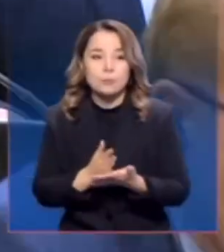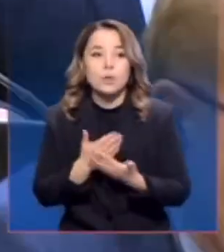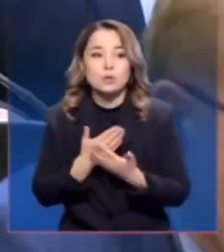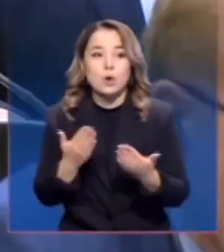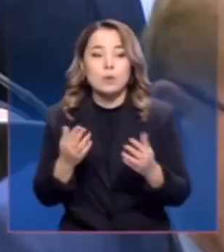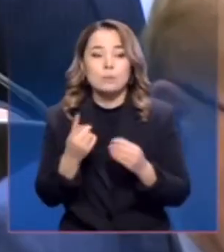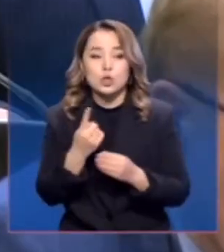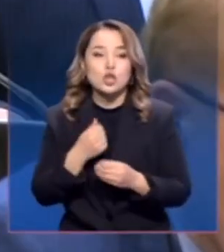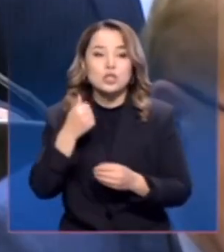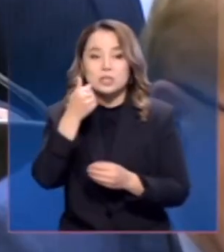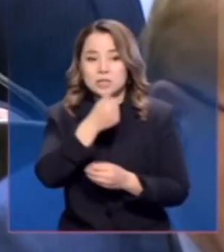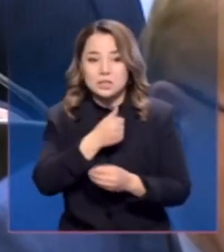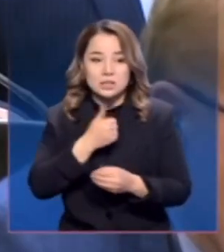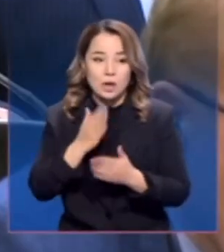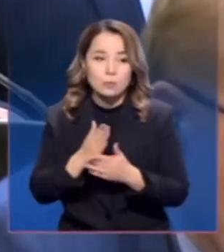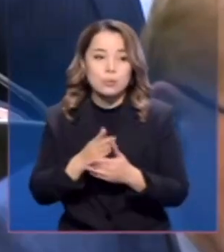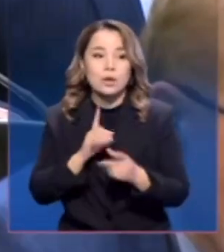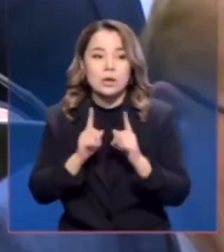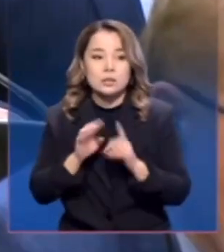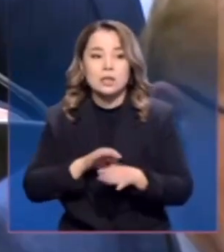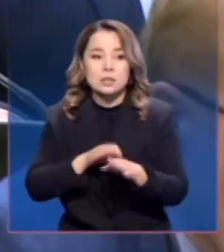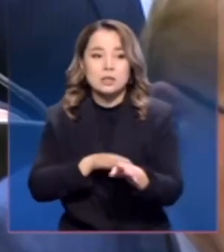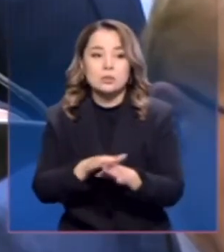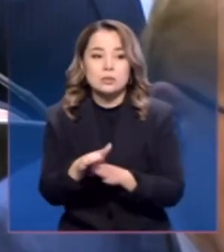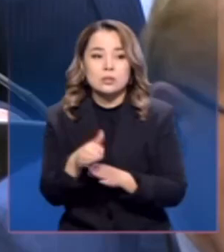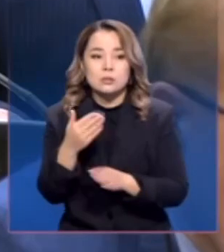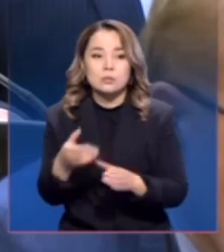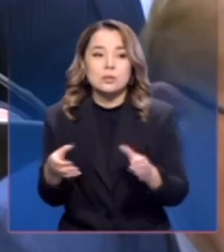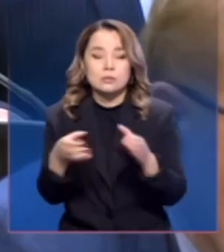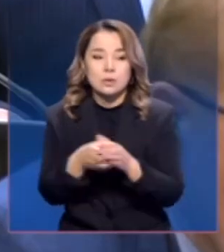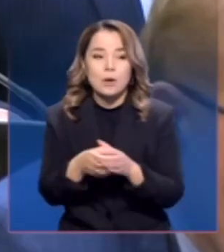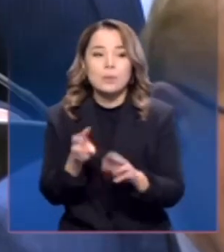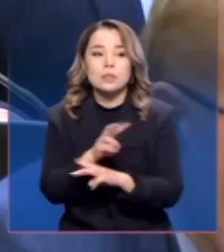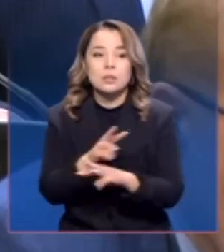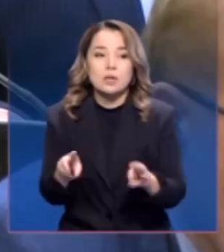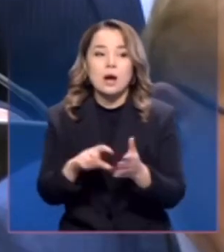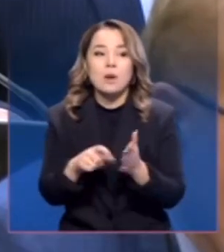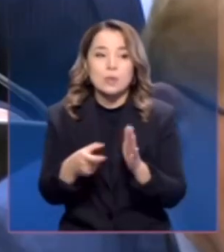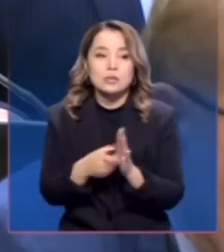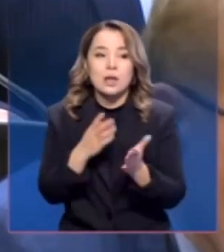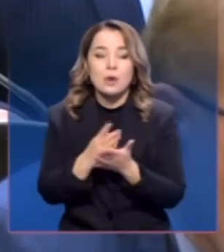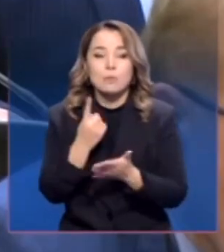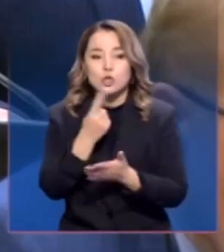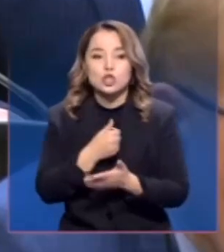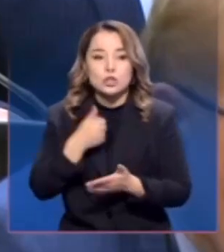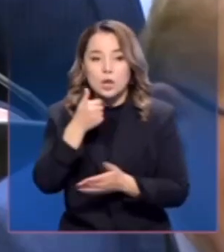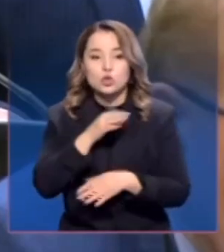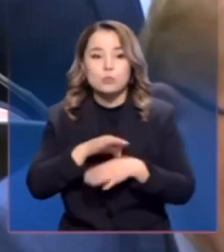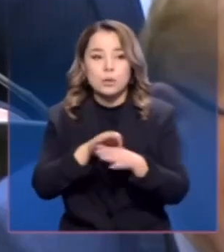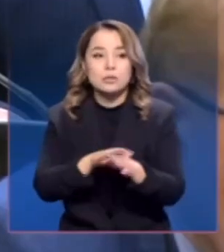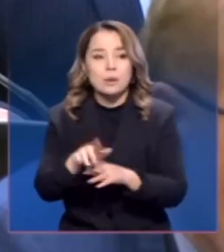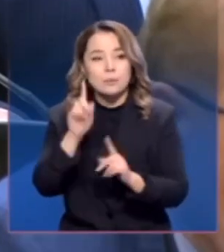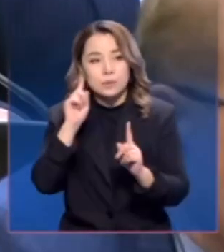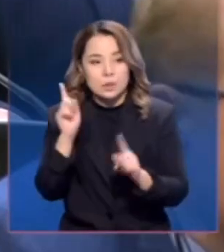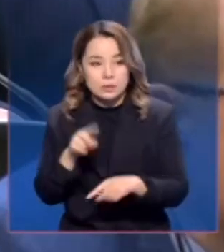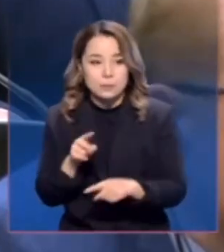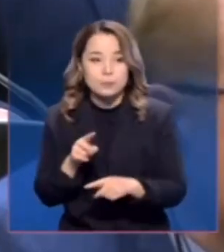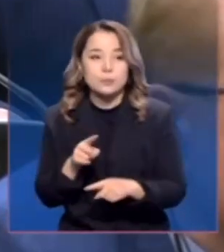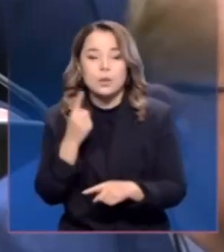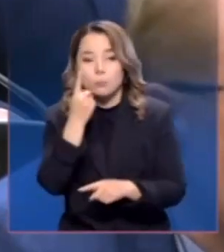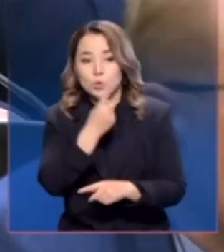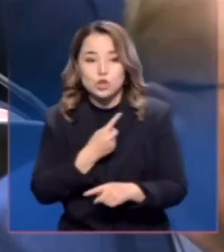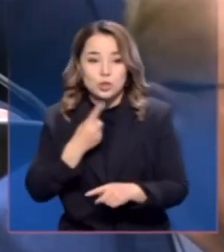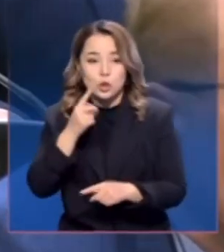бір жылда үкіметке қоғам тарапынан айтылған сын аз болған жоқ. Бірақ министрлер кабинетінің небәрі бірақ жыл жұмыс істегенін ескеруіміз қажет. Бір